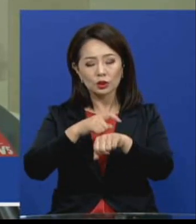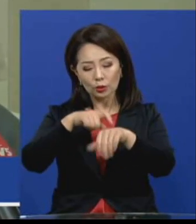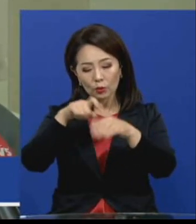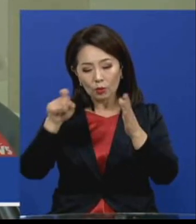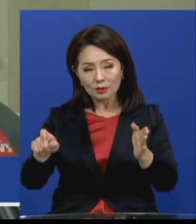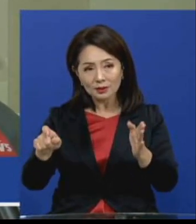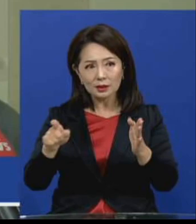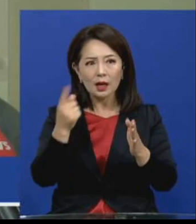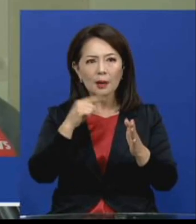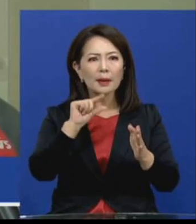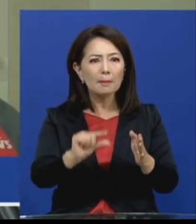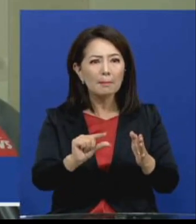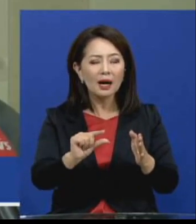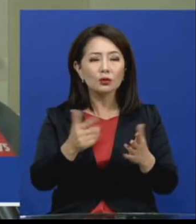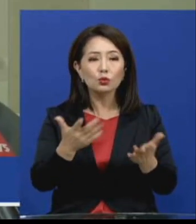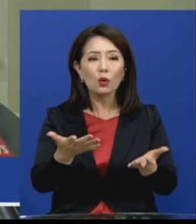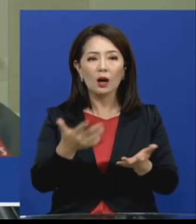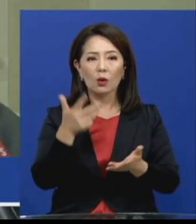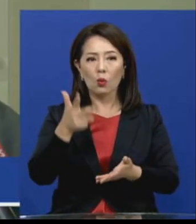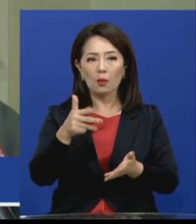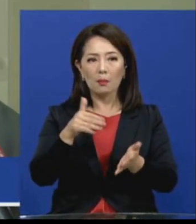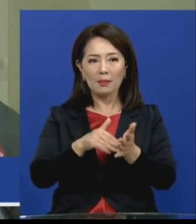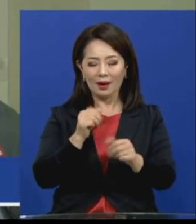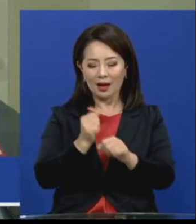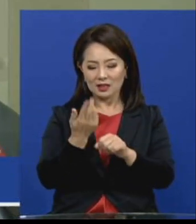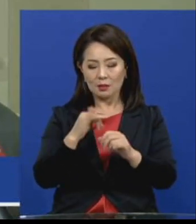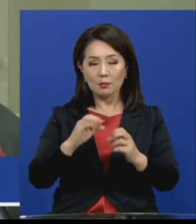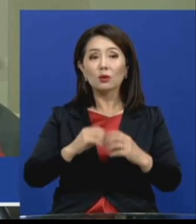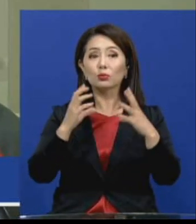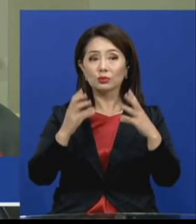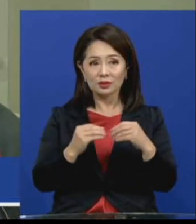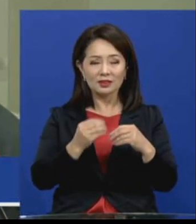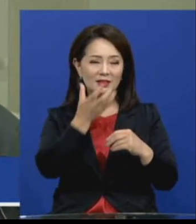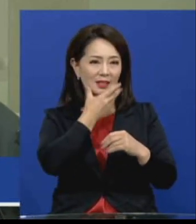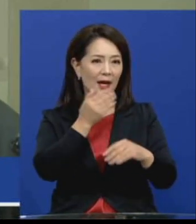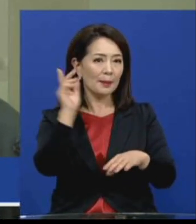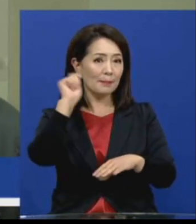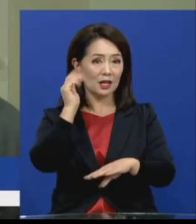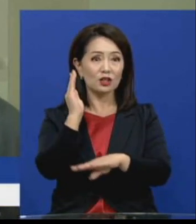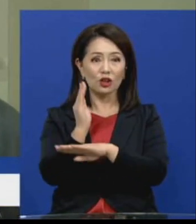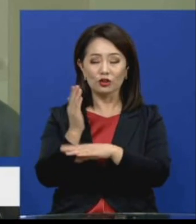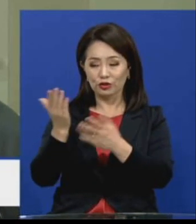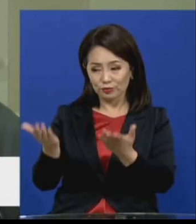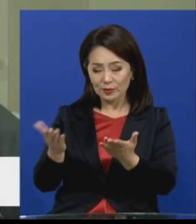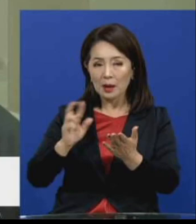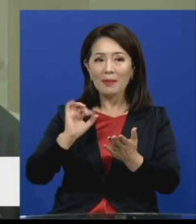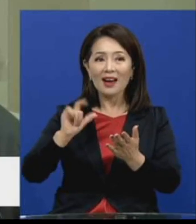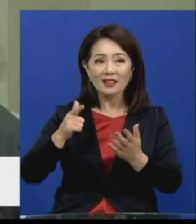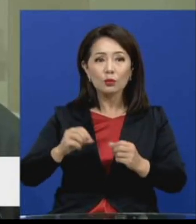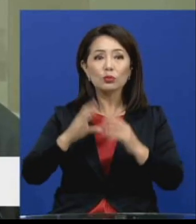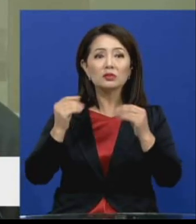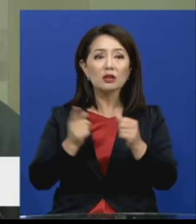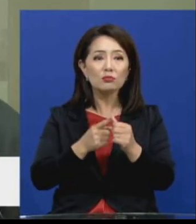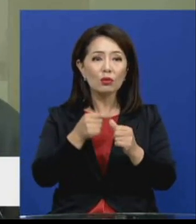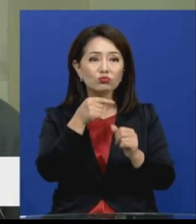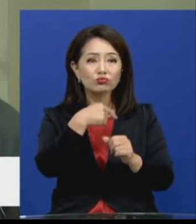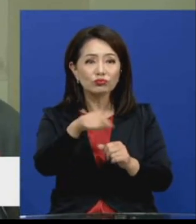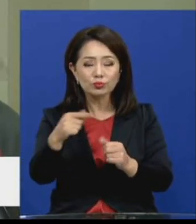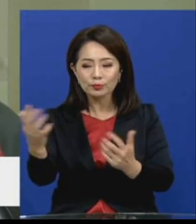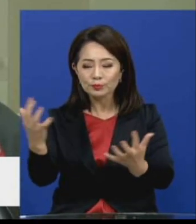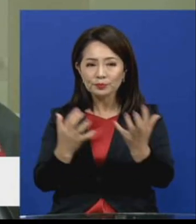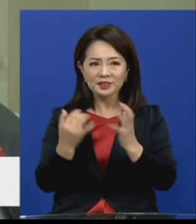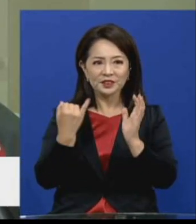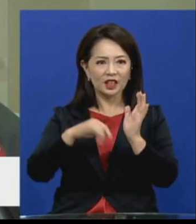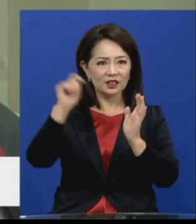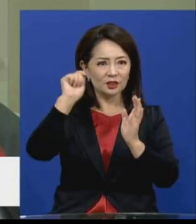багада одоо 3000 ажлын байр бий болохыг бас энэ сайхан баяртай өдөр баялаг бүтээгчдийнхээ энэ 60